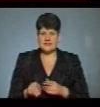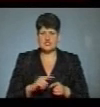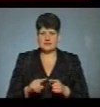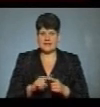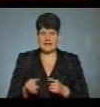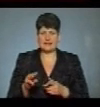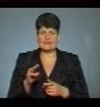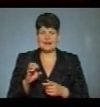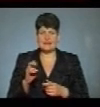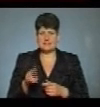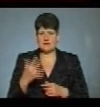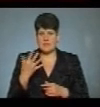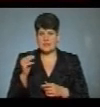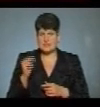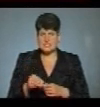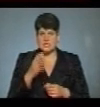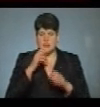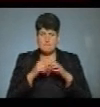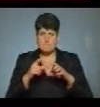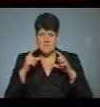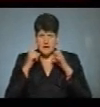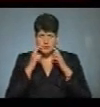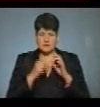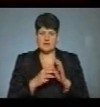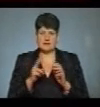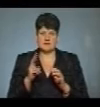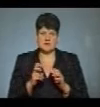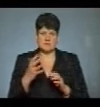5 тисяч масок і 270 захисних костюмів.